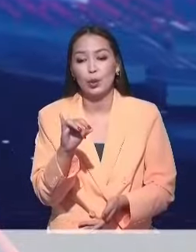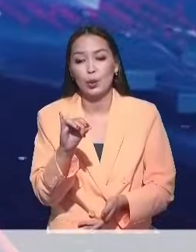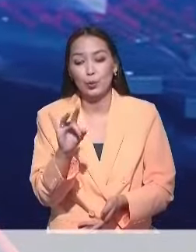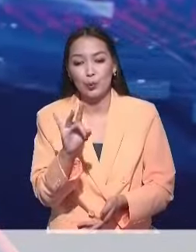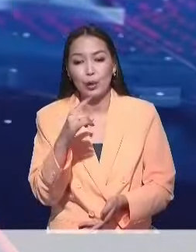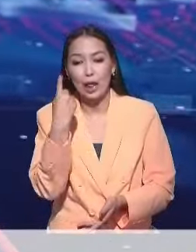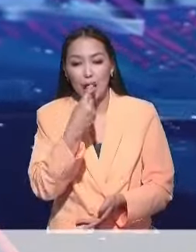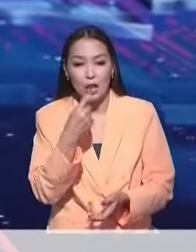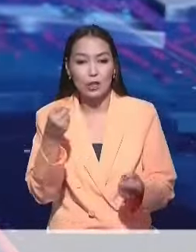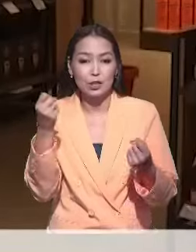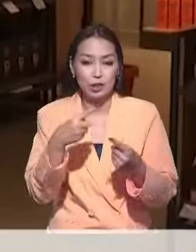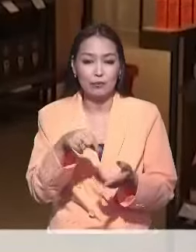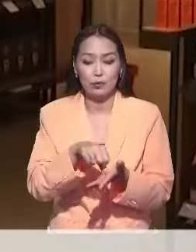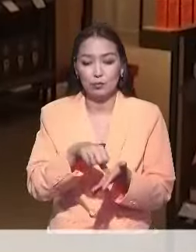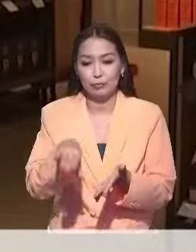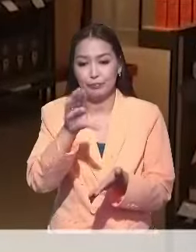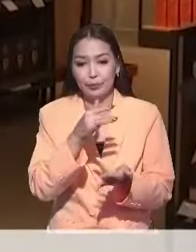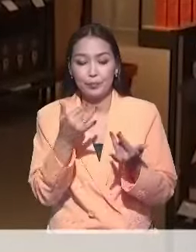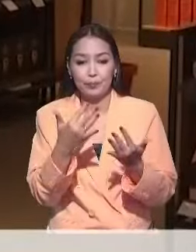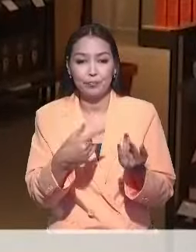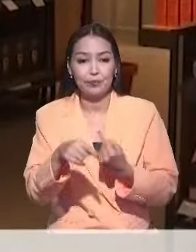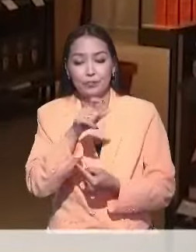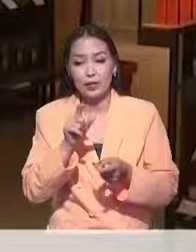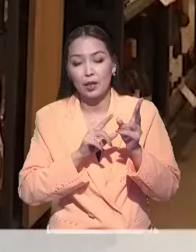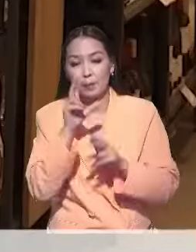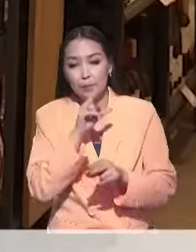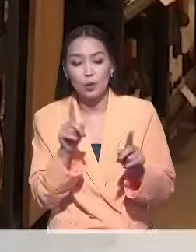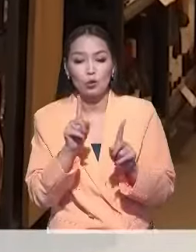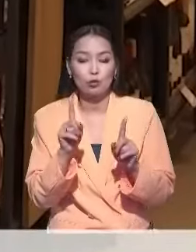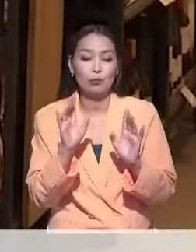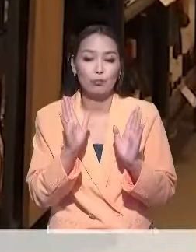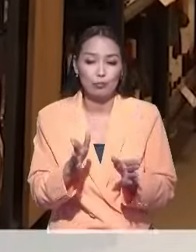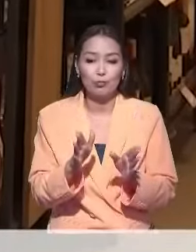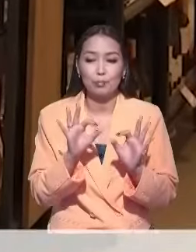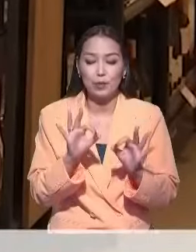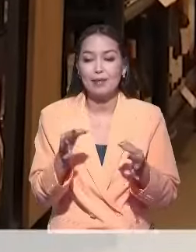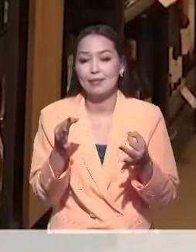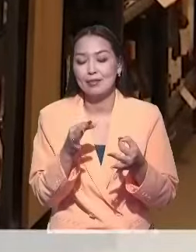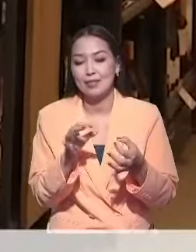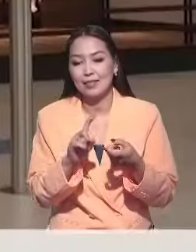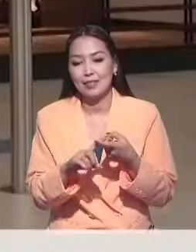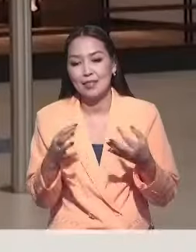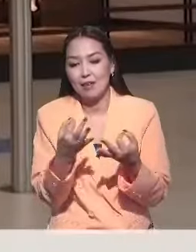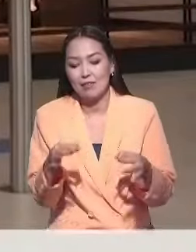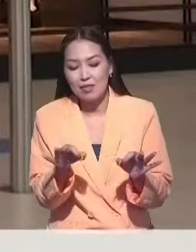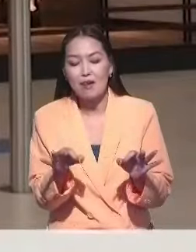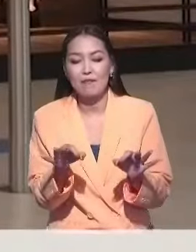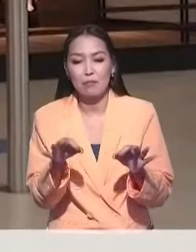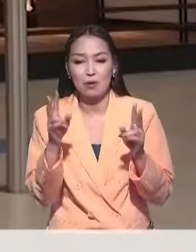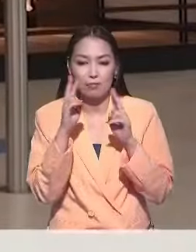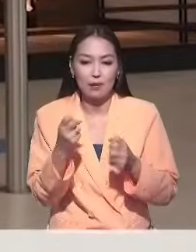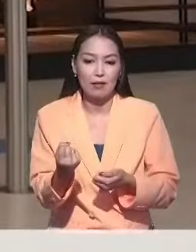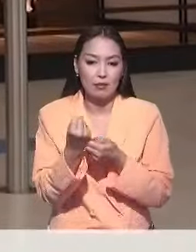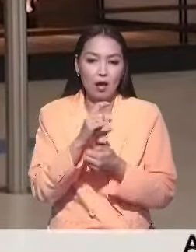соответствующие установленным требованиям. Предприниматели надеются добиться проведения независимого расследования в части тендеров в аэропорту